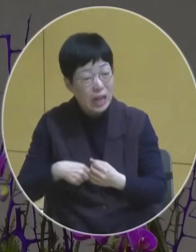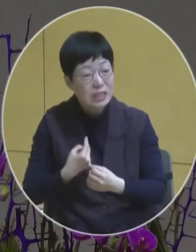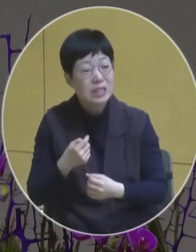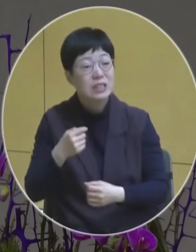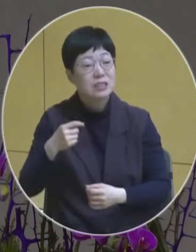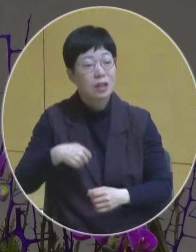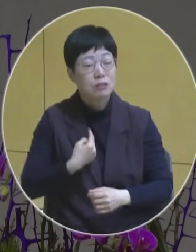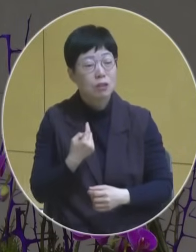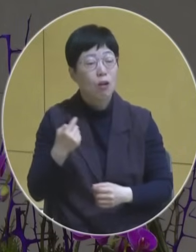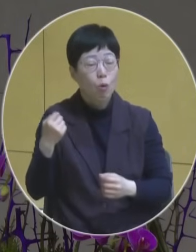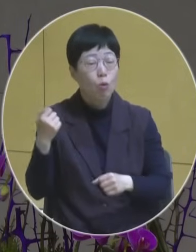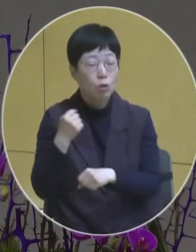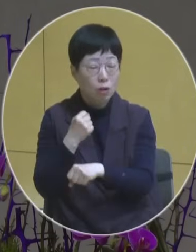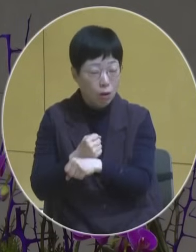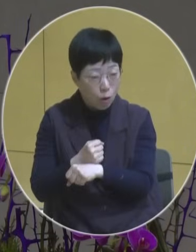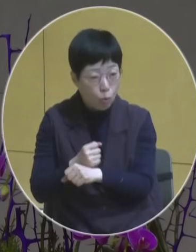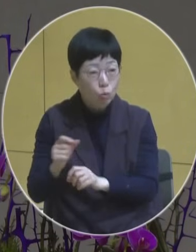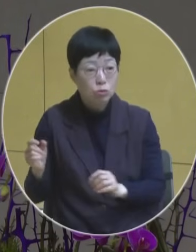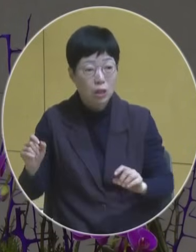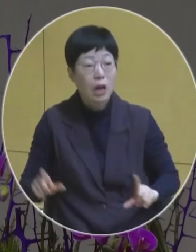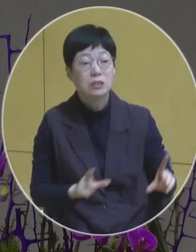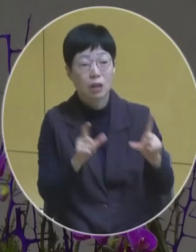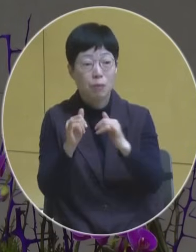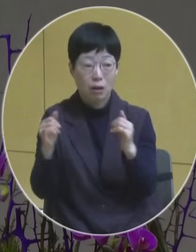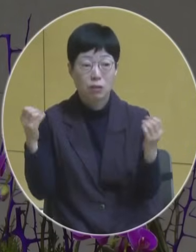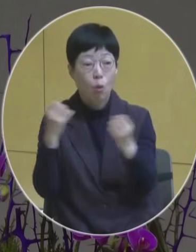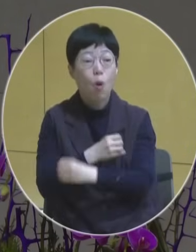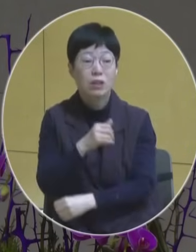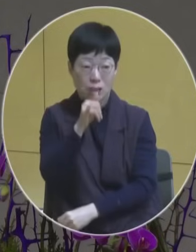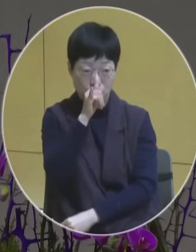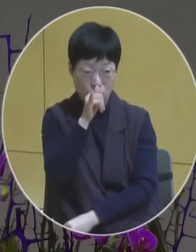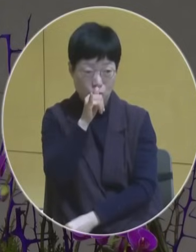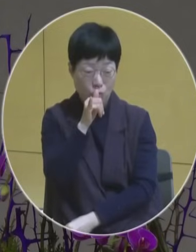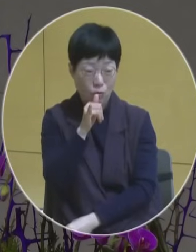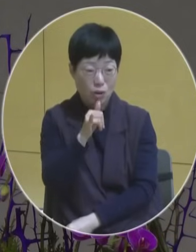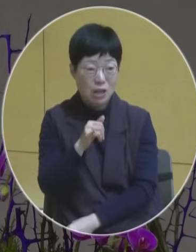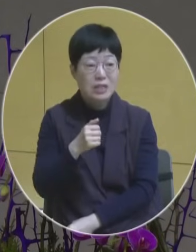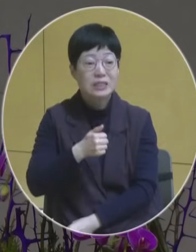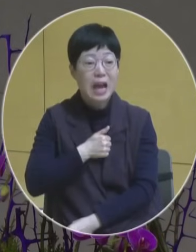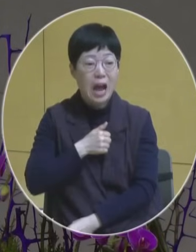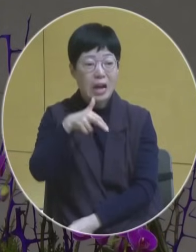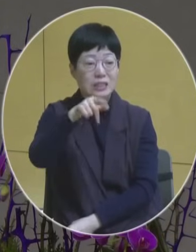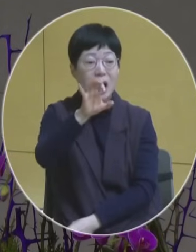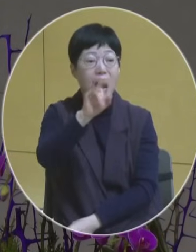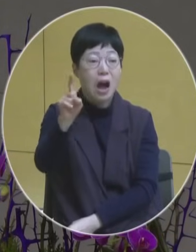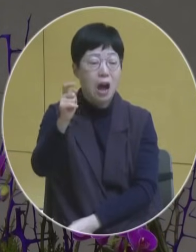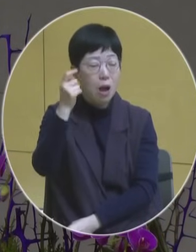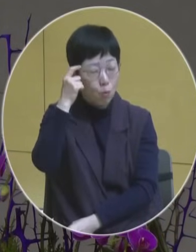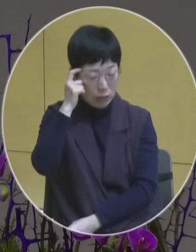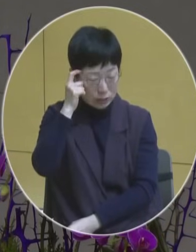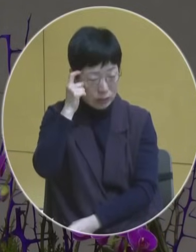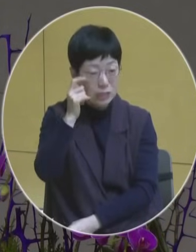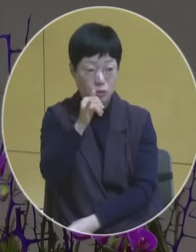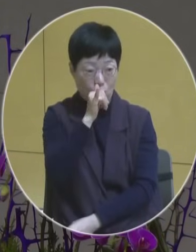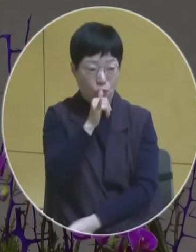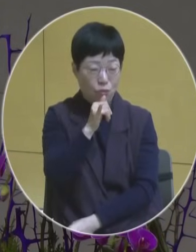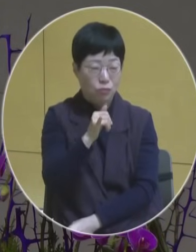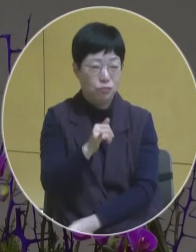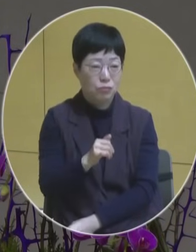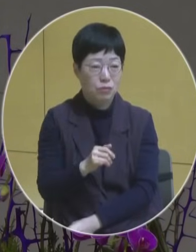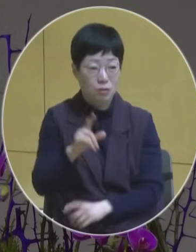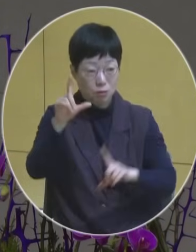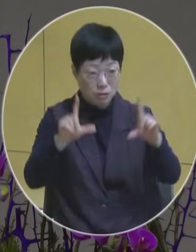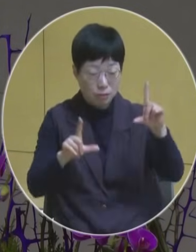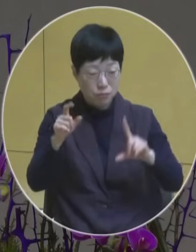자기 자신이라고 생각하고 살아가고 있는 것을 말합니다. 아무튼 자아관이라는 것을 사람은 갖고 있습니다. 나는